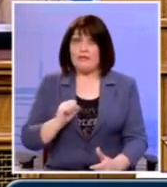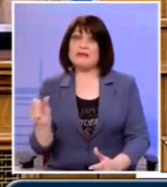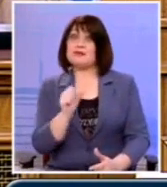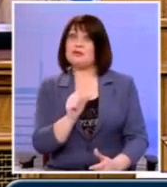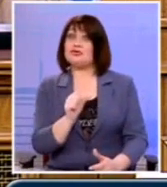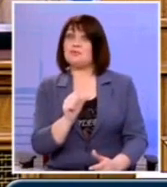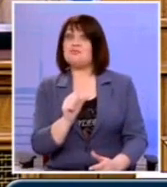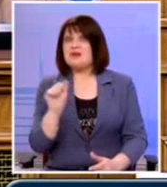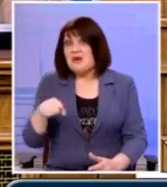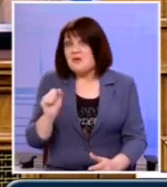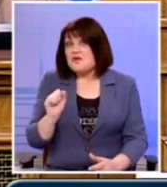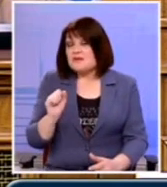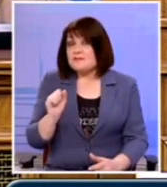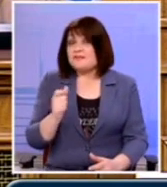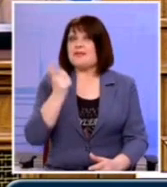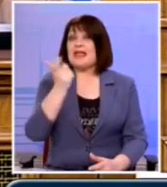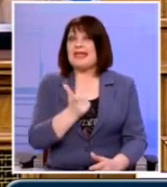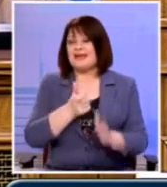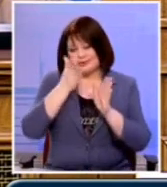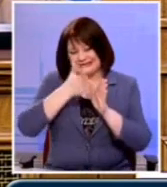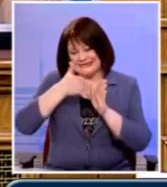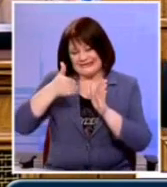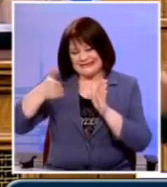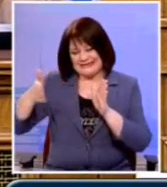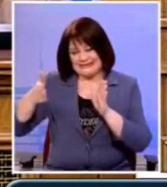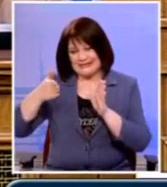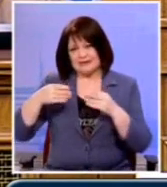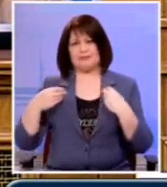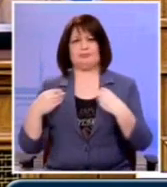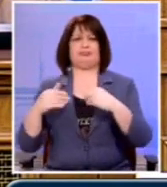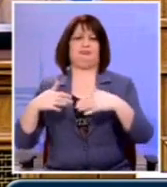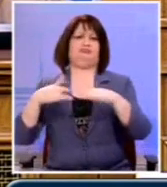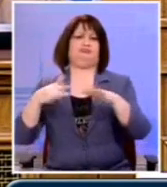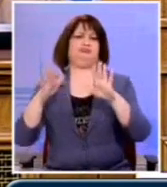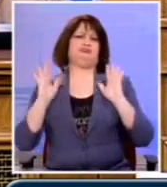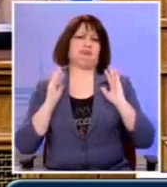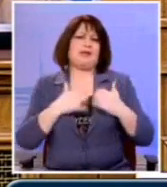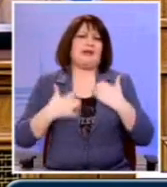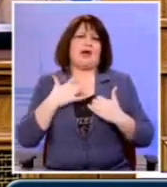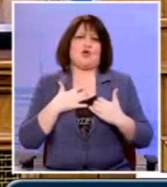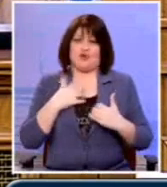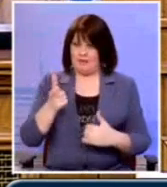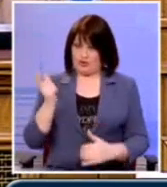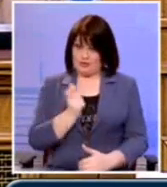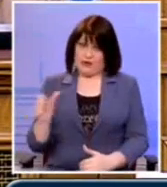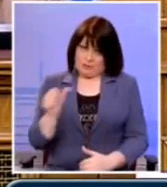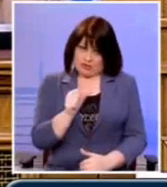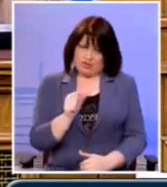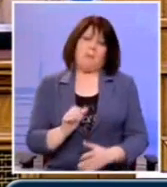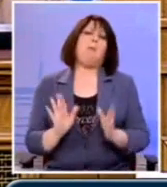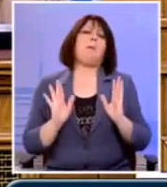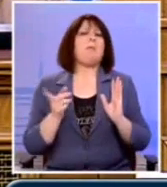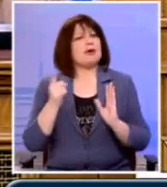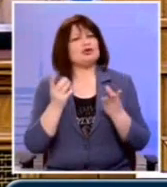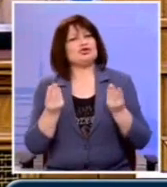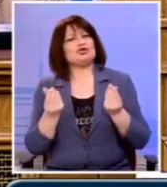αμέσως το δάνειο το σπάς, το κατακαιρματίζεις με αυτόν τον τρόπο και το διώχνεις. Και δεν έχεις να αγωνιάσεις αν ο Κώστας ή η Κατερίνα θα μπορέσουν